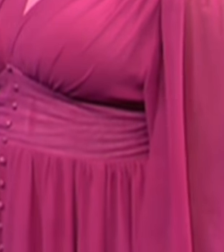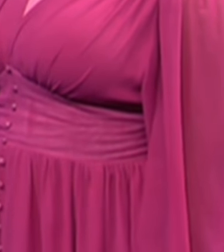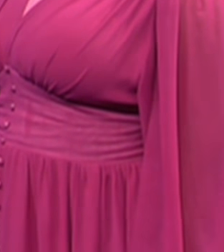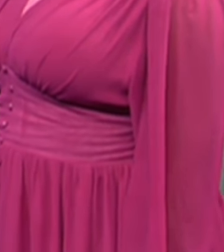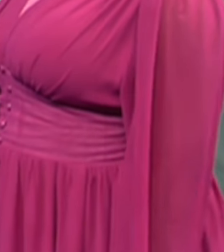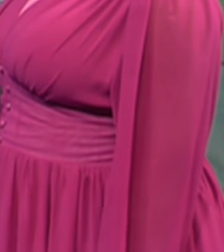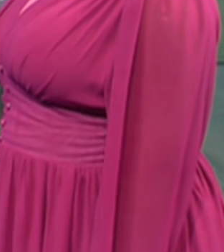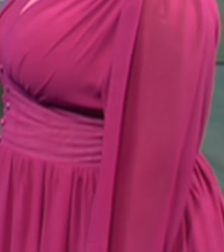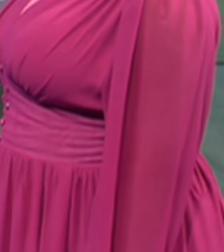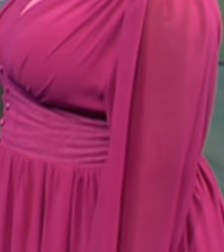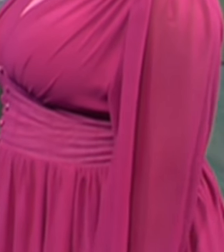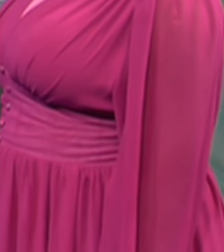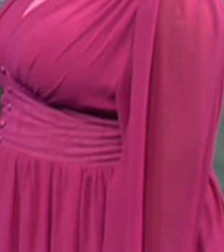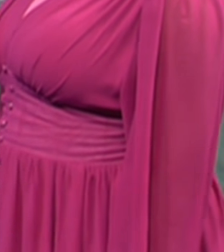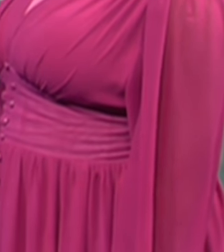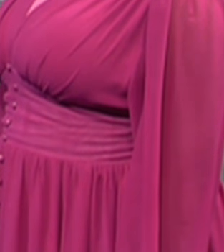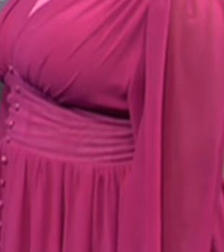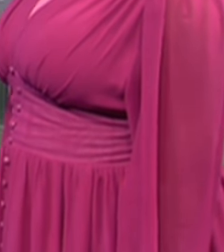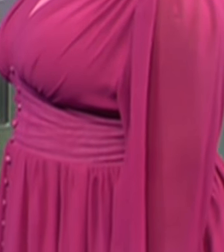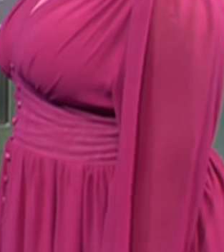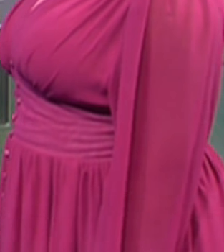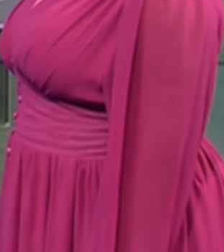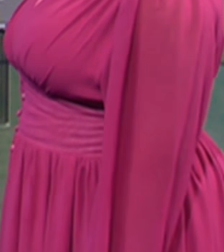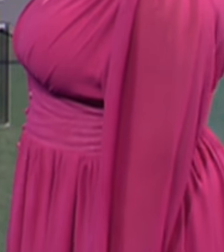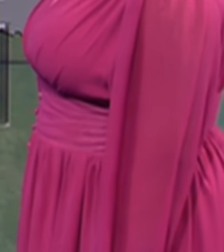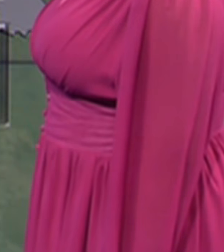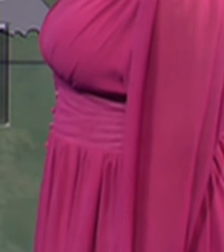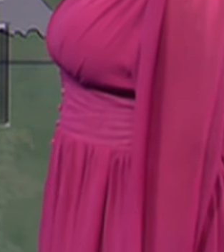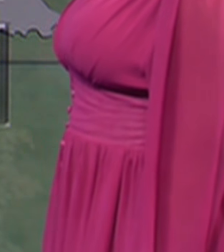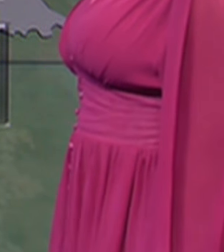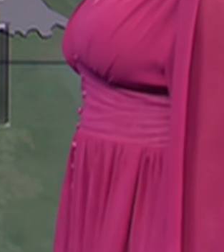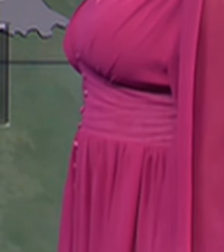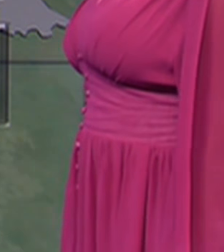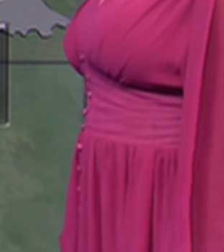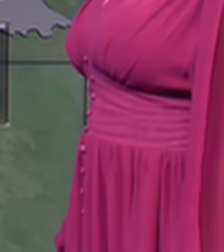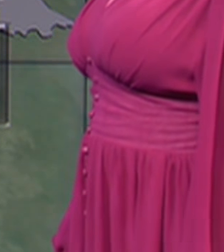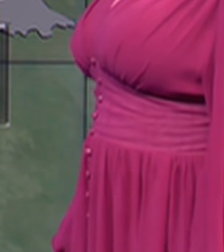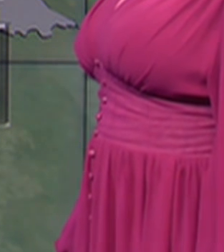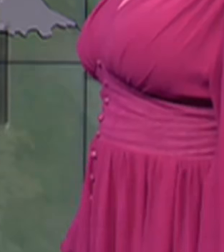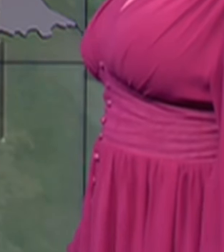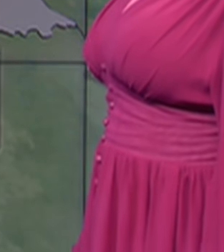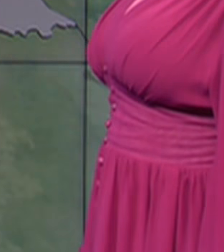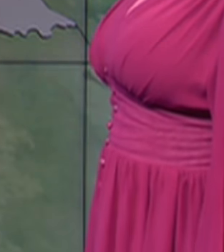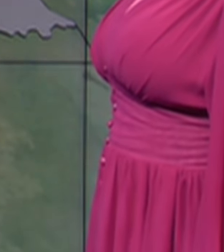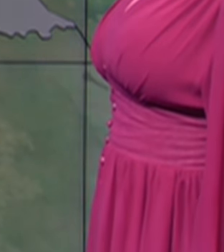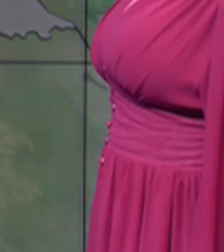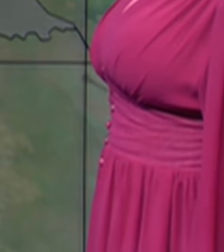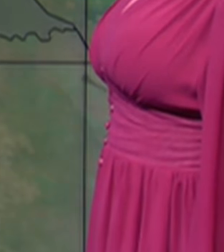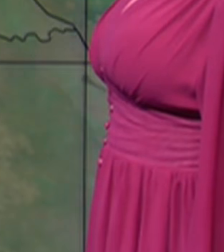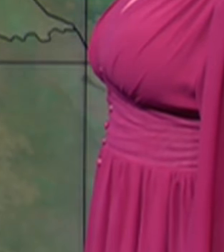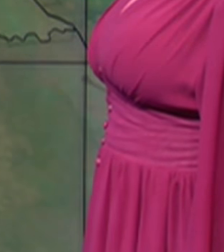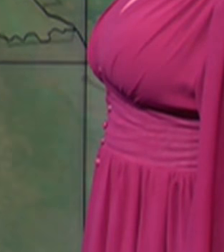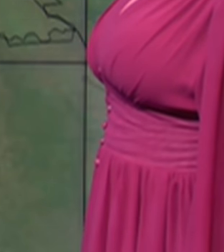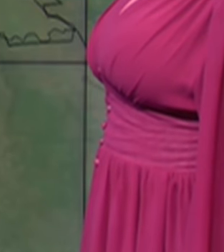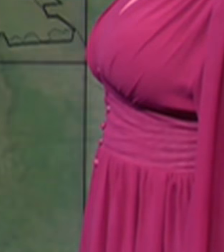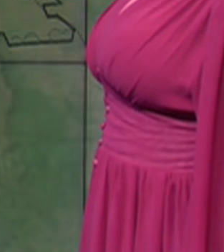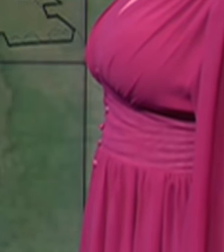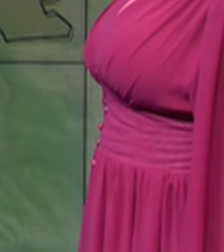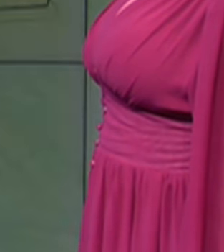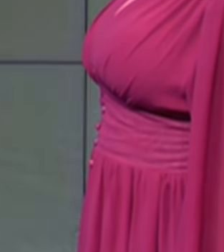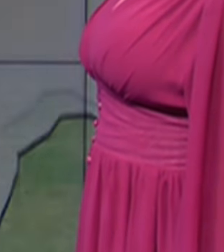Lephalale le gona ga Selika ka tše masometharotharo re lebelela gona Diphagane le gona ga Phatlha le Mamune Mosina ka tše masometharo re tšwela pele jwale le